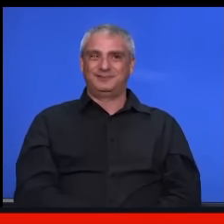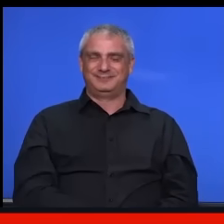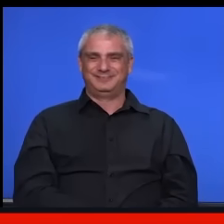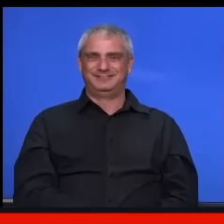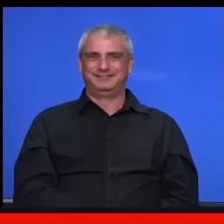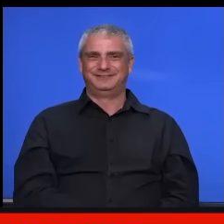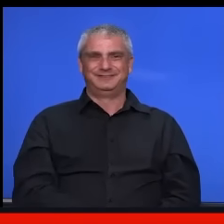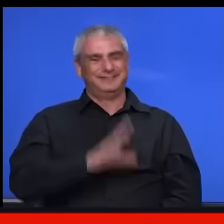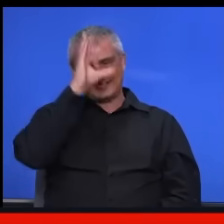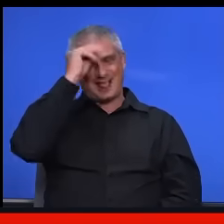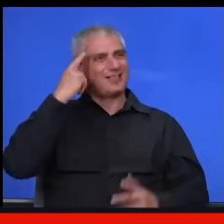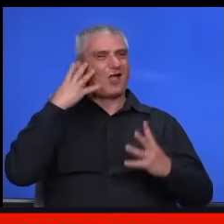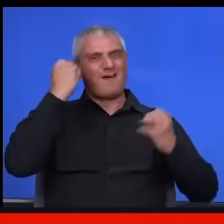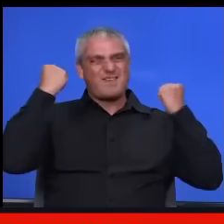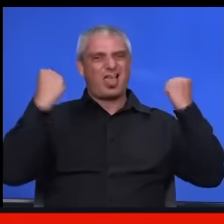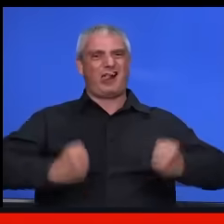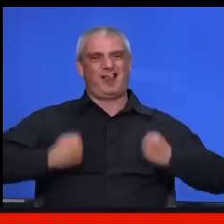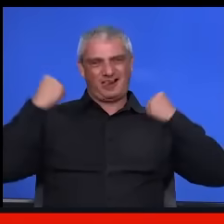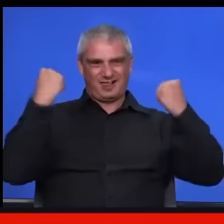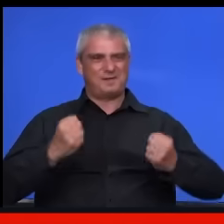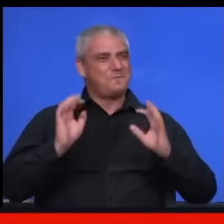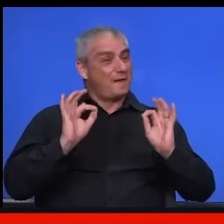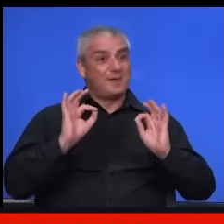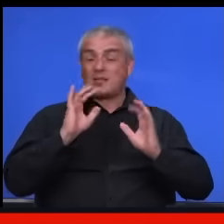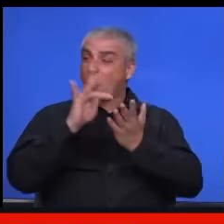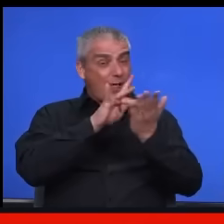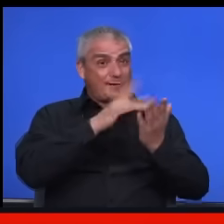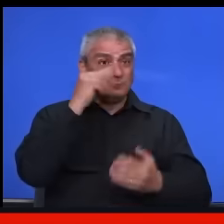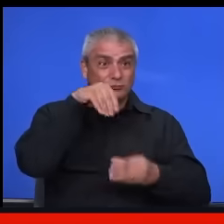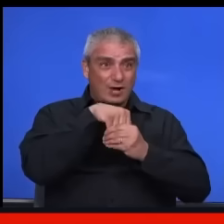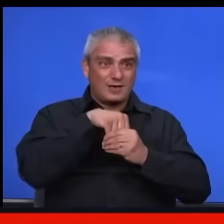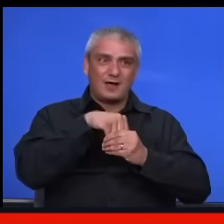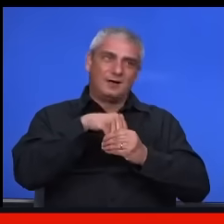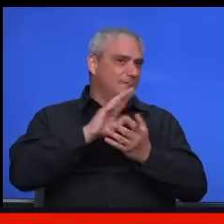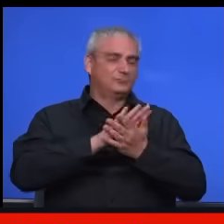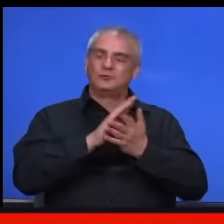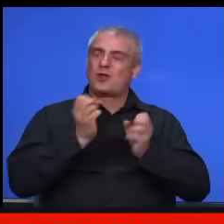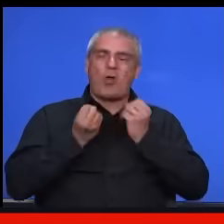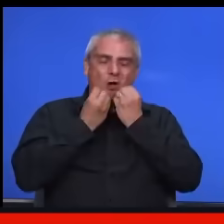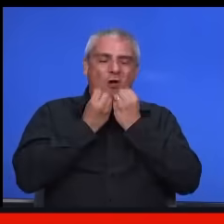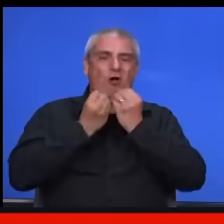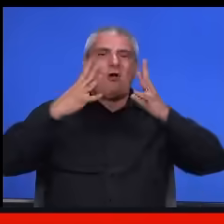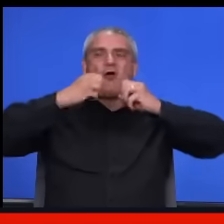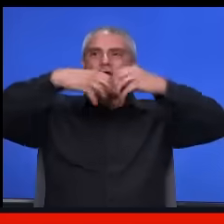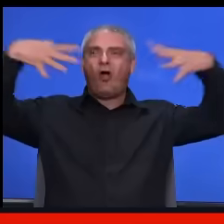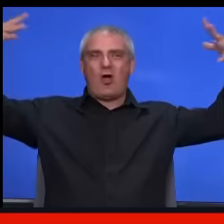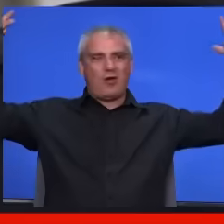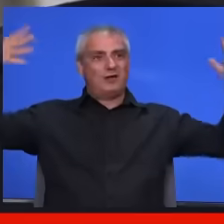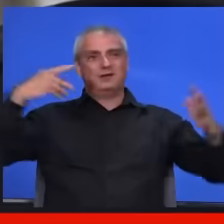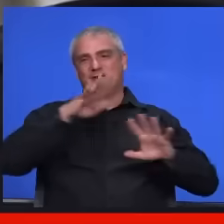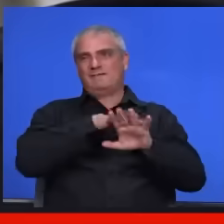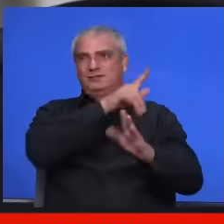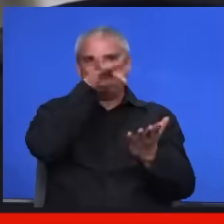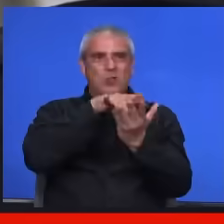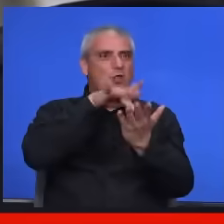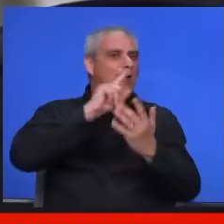ילד שובב. באמת, בכל מקום שהוא היה, הוא פשוט הפיץ את האור והרגיש אותו נוכחות שלו